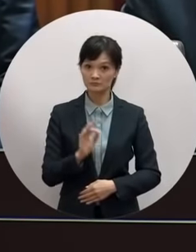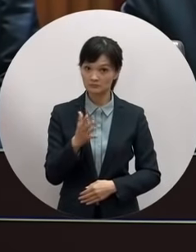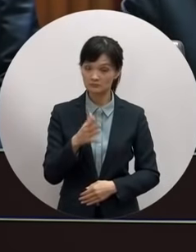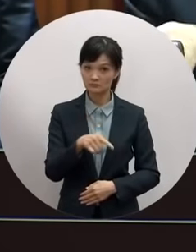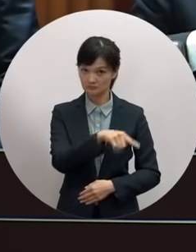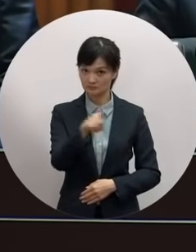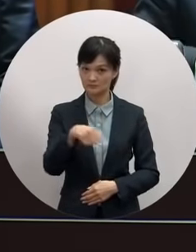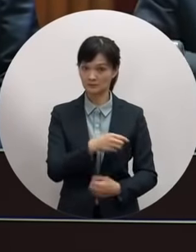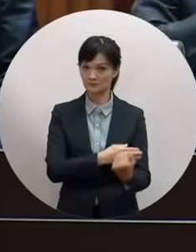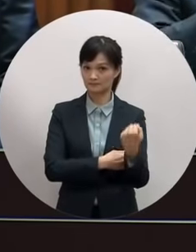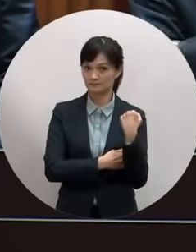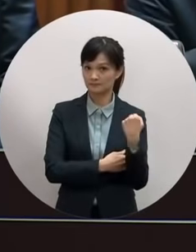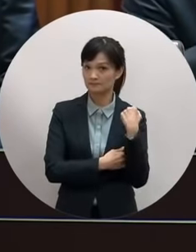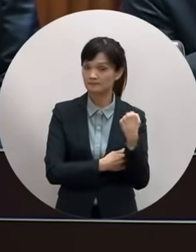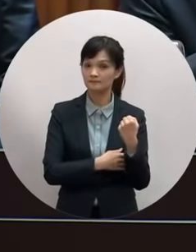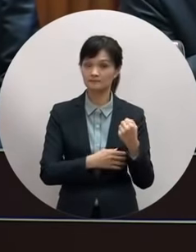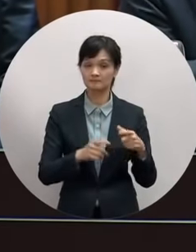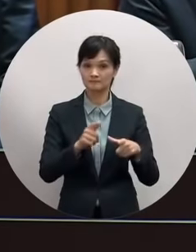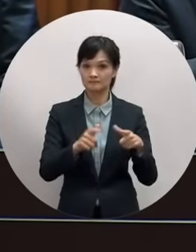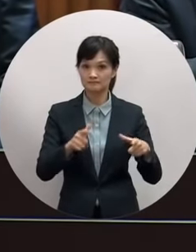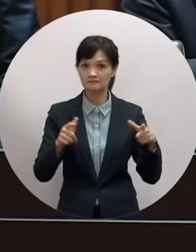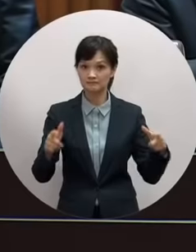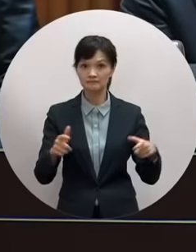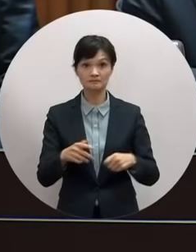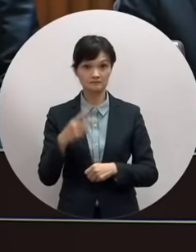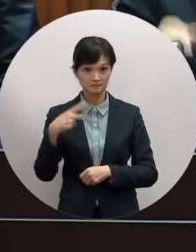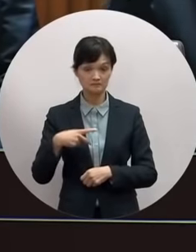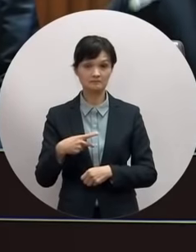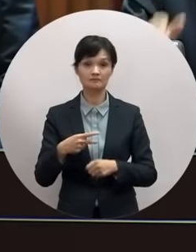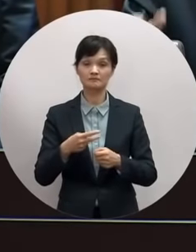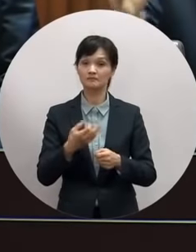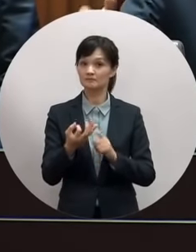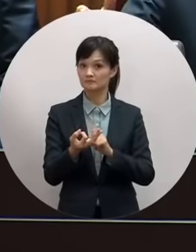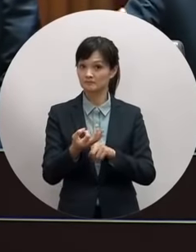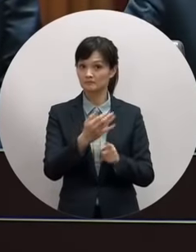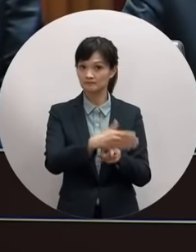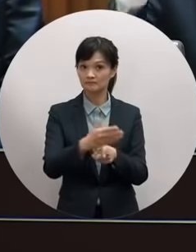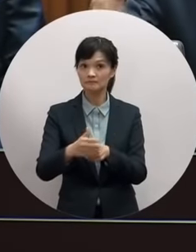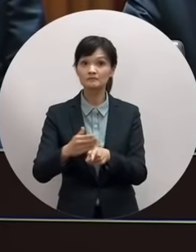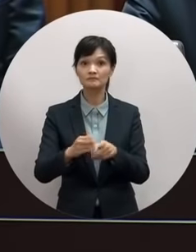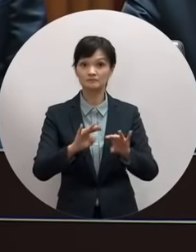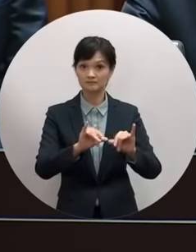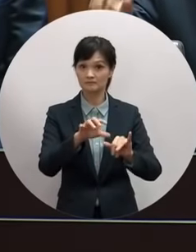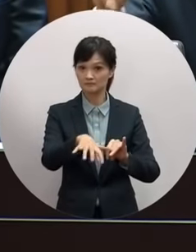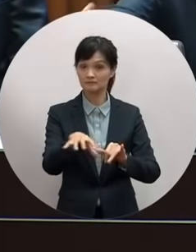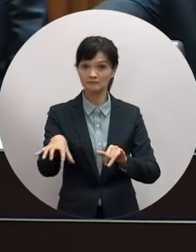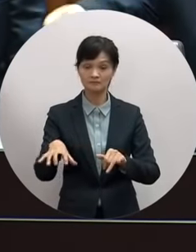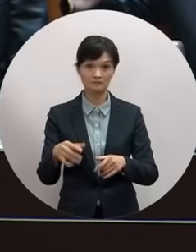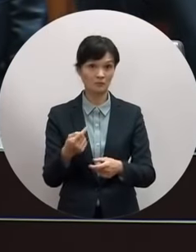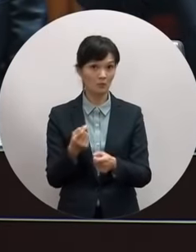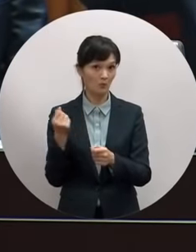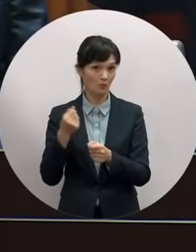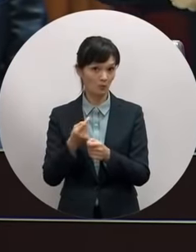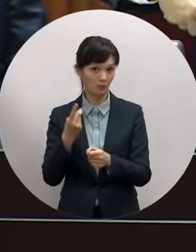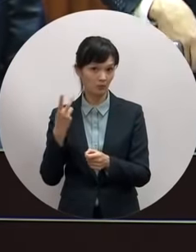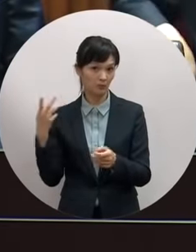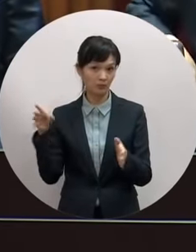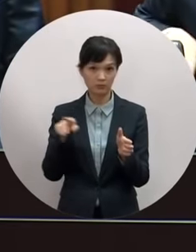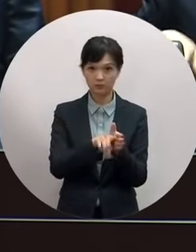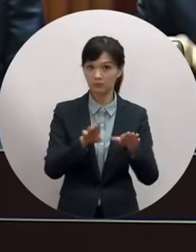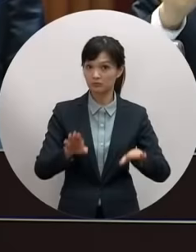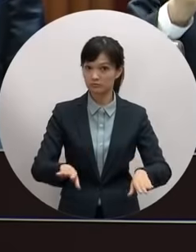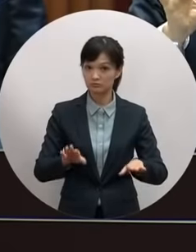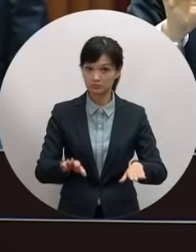饼做大，而且分配给地方的钱是历年来最多， 不是，反而中央自